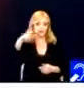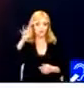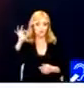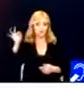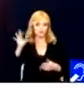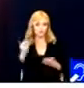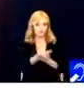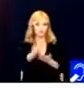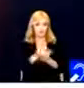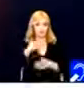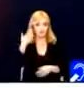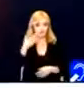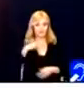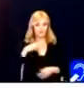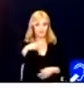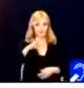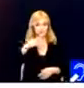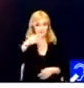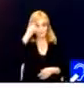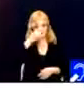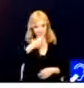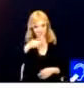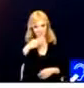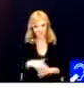ratați telejurnalul de la București. Eu sunt Stella Danilă